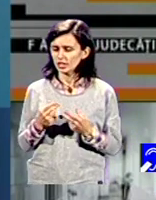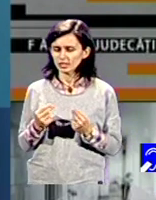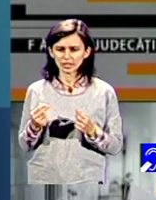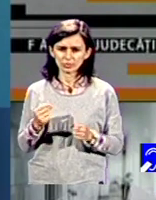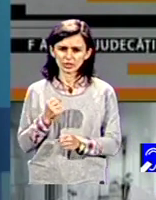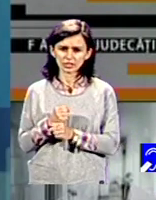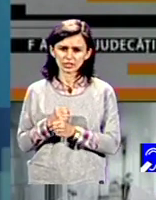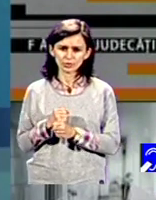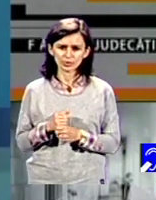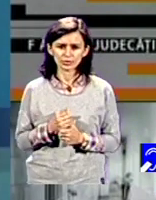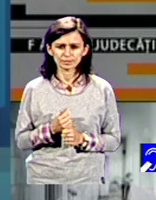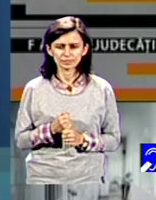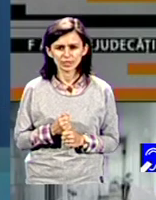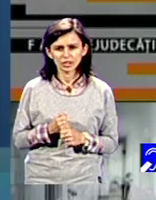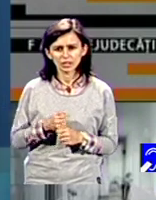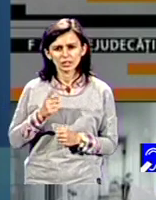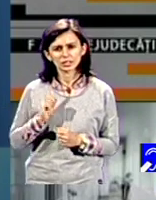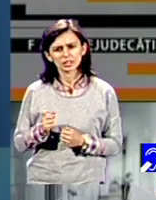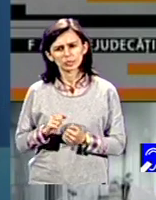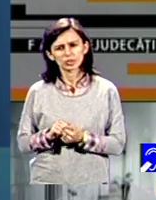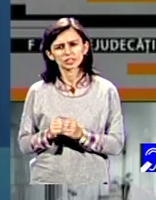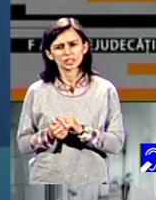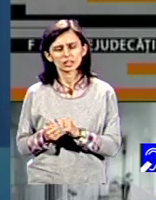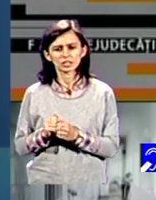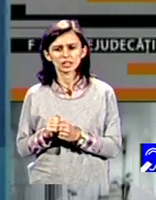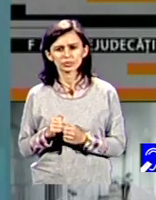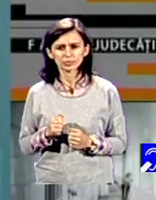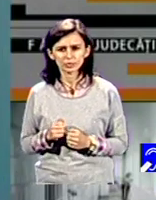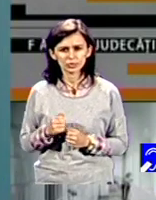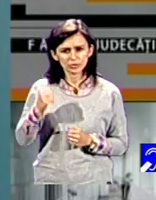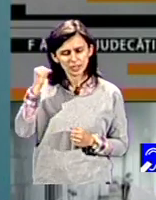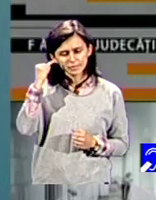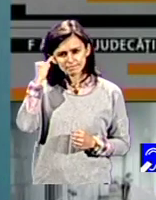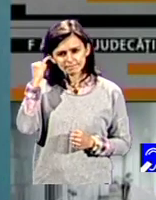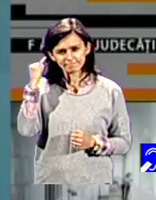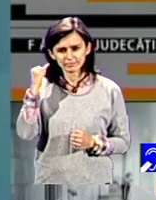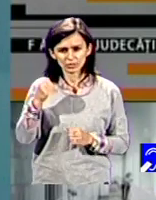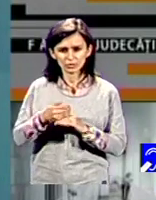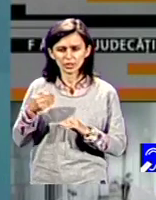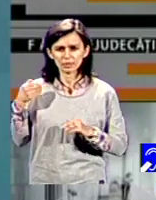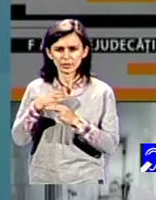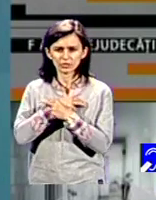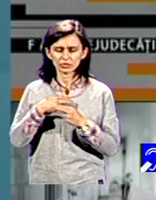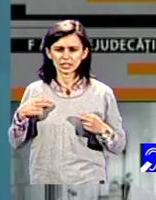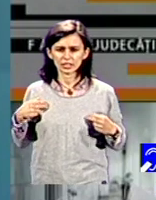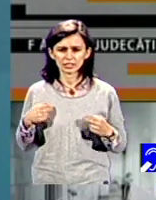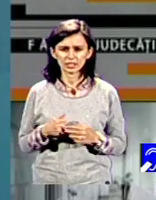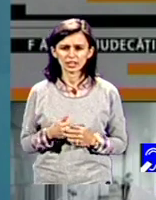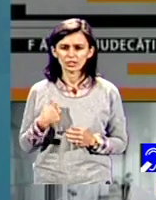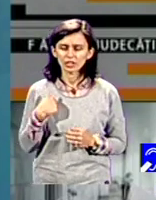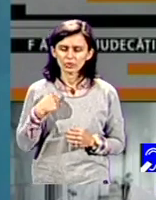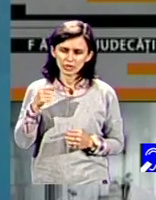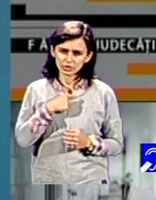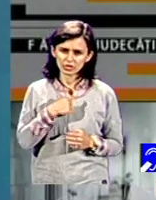trebuie să ne luptăm împreună cu prejudecățile de exemplu din experiența mea de a mă cat pot să vă spun că sistemul de justiție